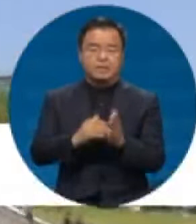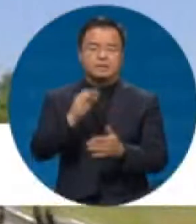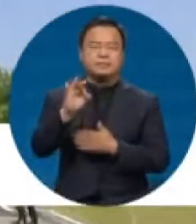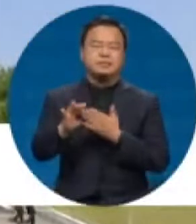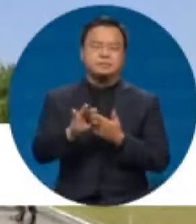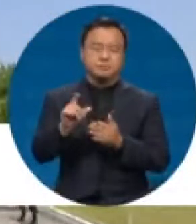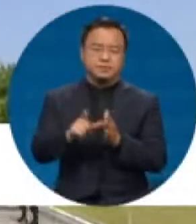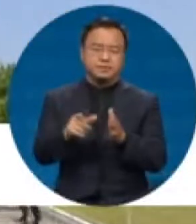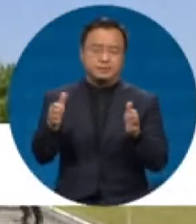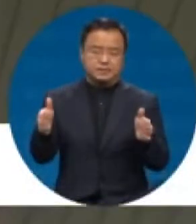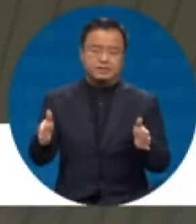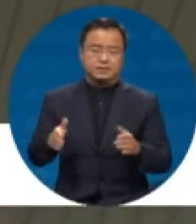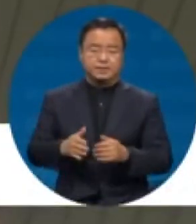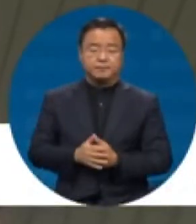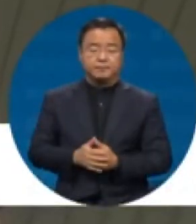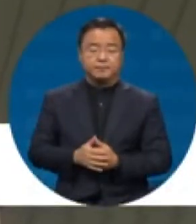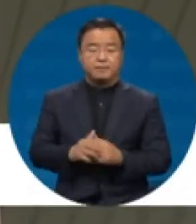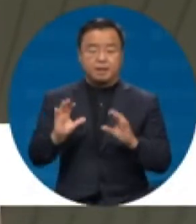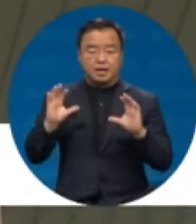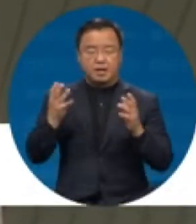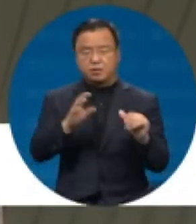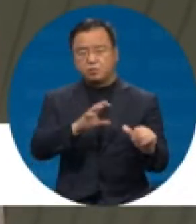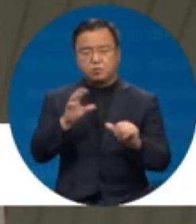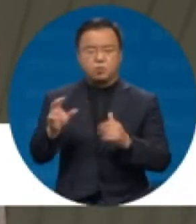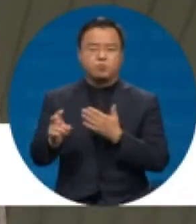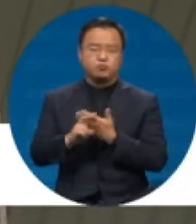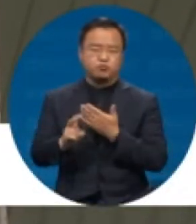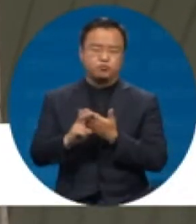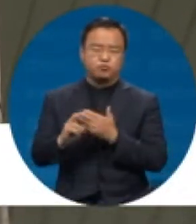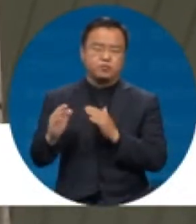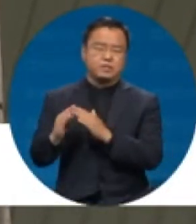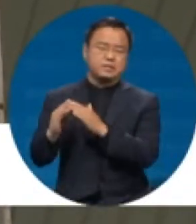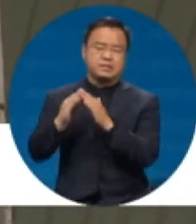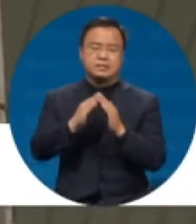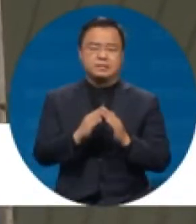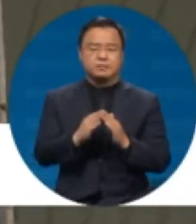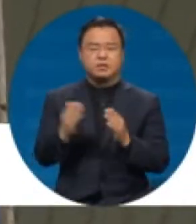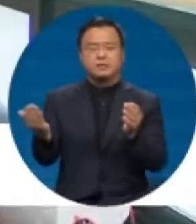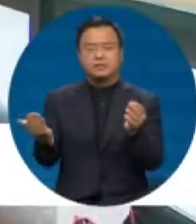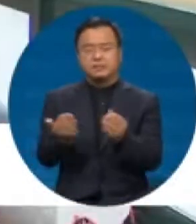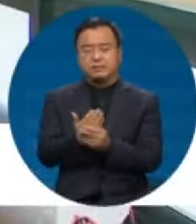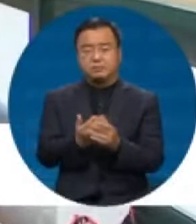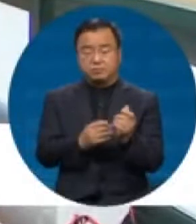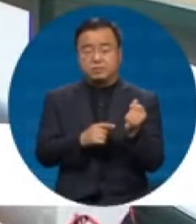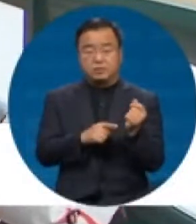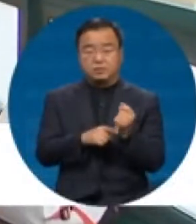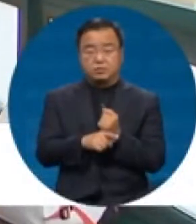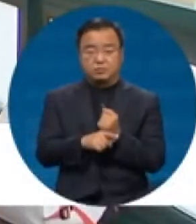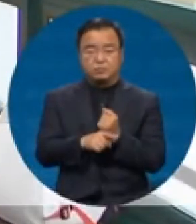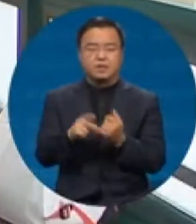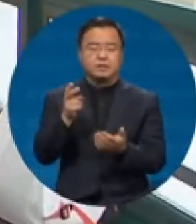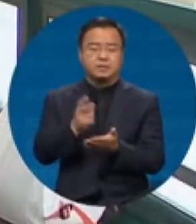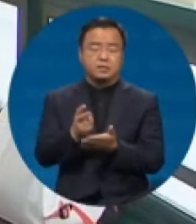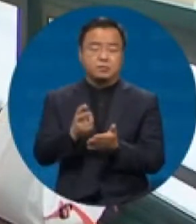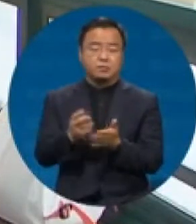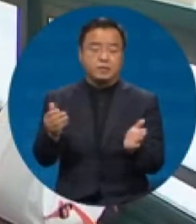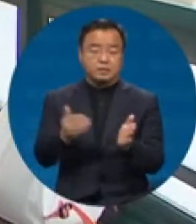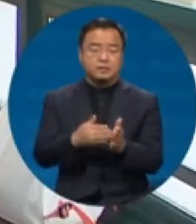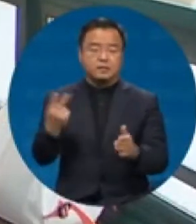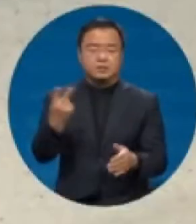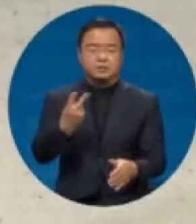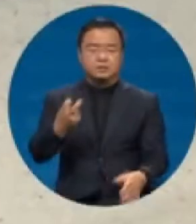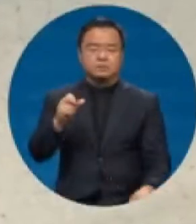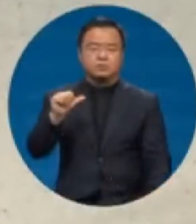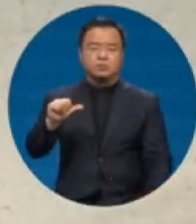됩니다 아동을 이용한 불법 이민 등 부작용이 있을 수 있다는 겁니다 이렇게 되면 제도가 끝나면 2025년